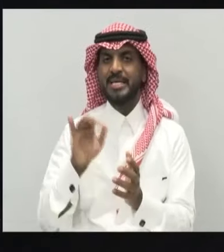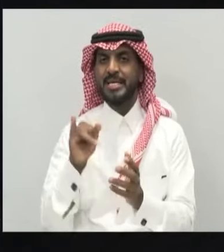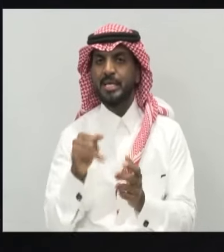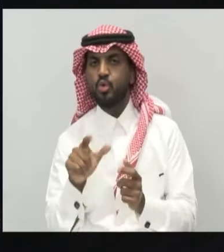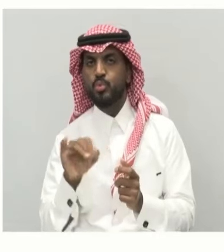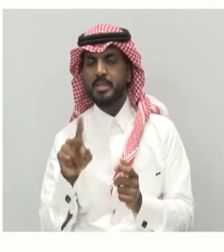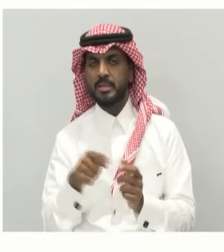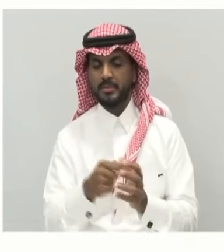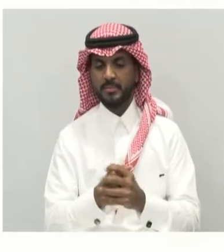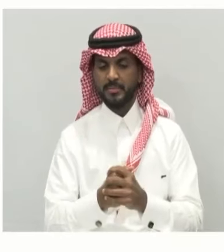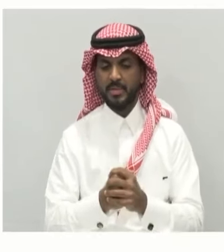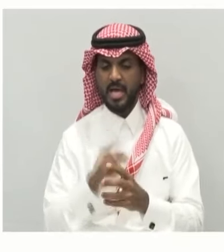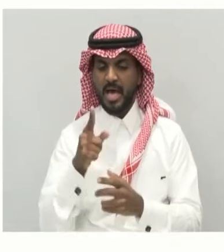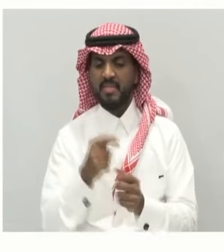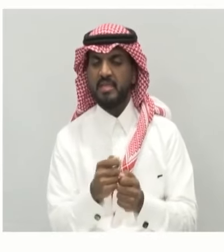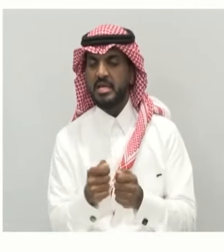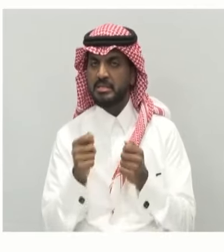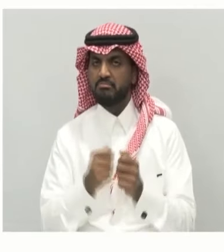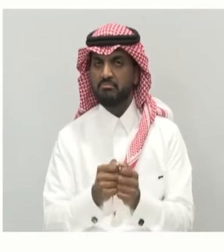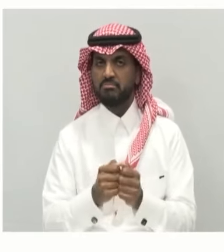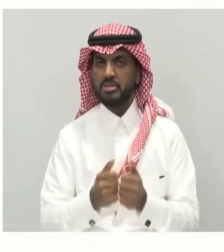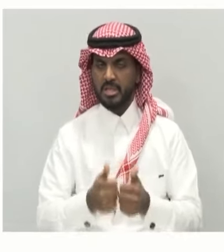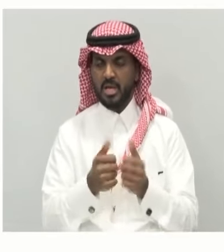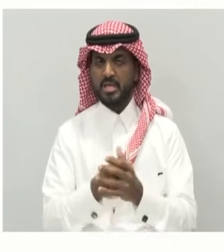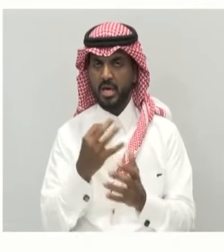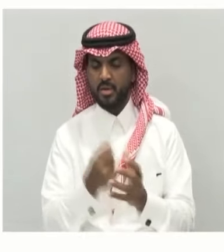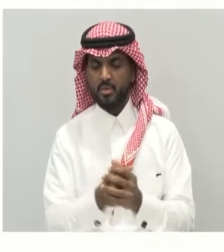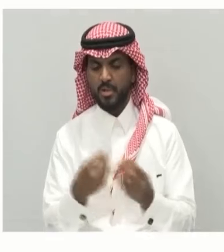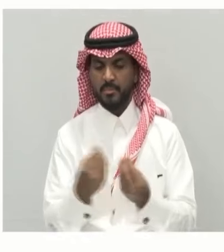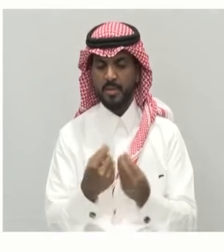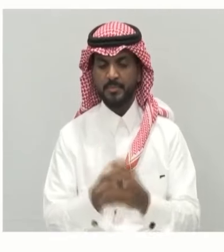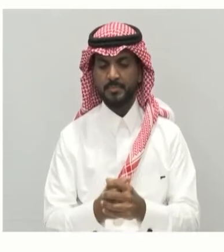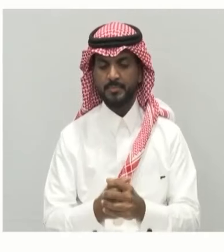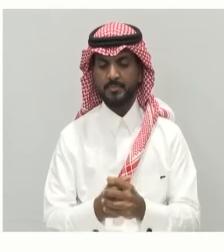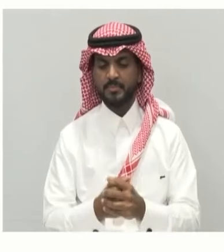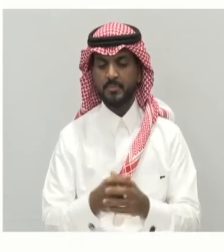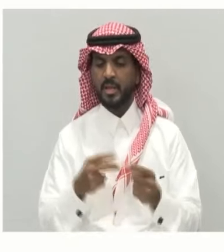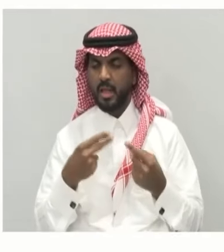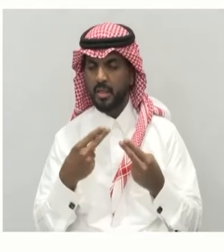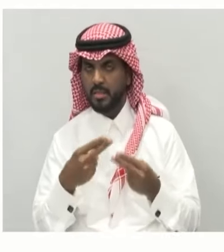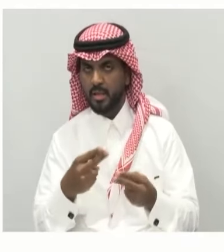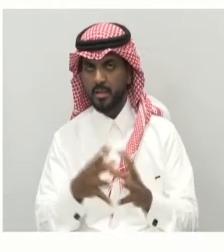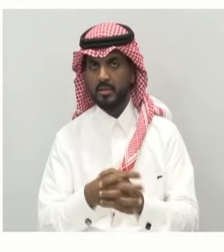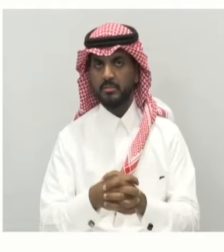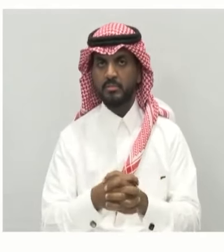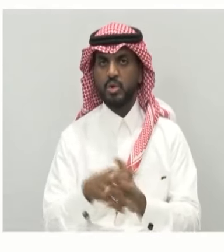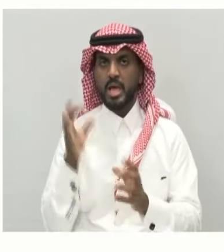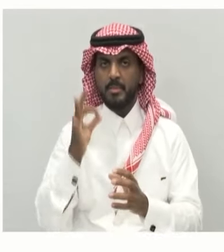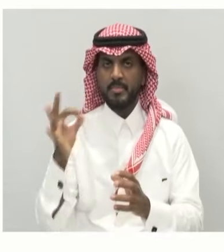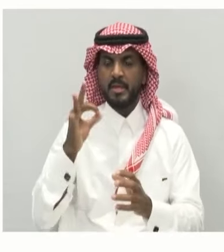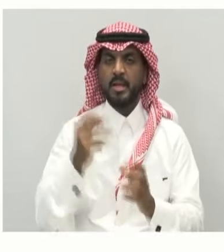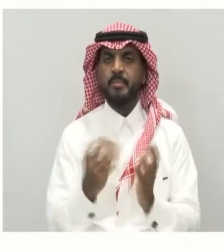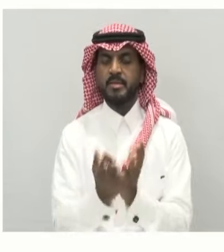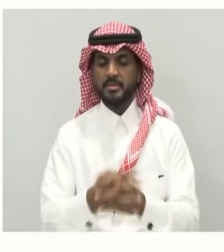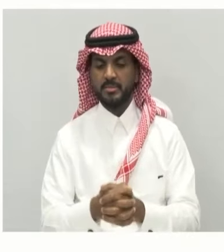بارك الله فيكم اذا لدينا هذا الاستعداد بارك الله فيكم نقراه مع بعض ثم ننطلق الى الامثله الخاصه بهذا